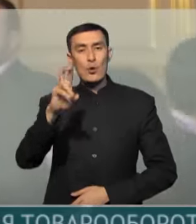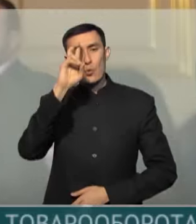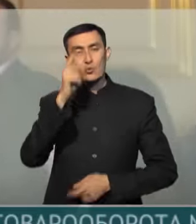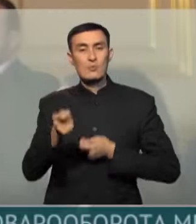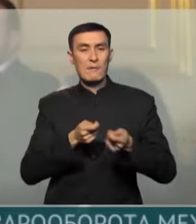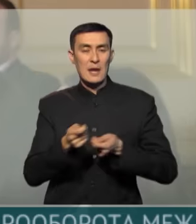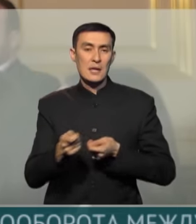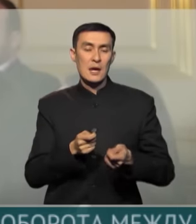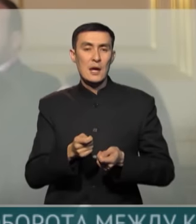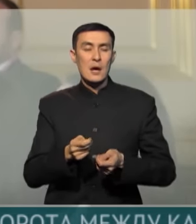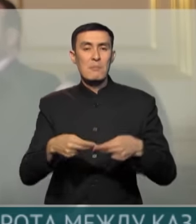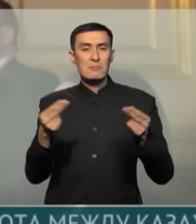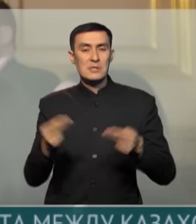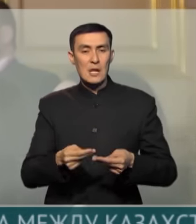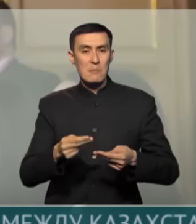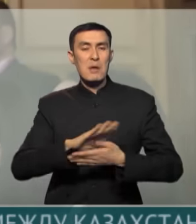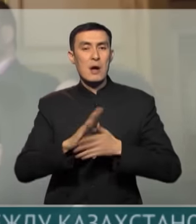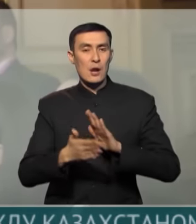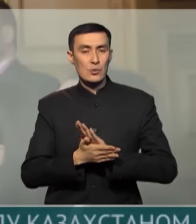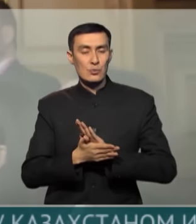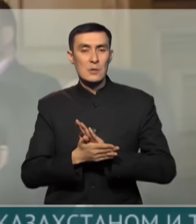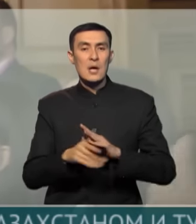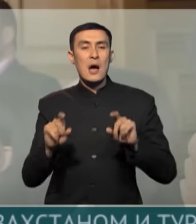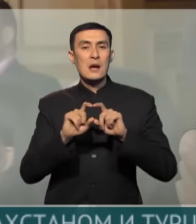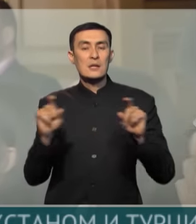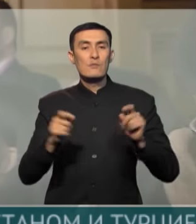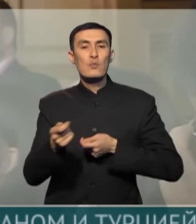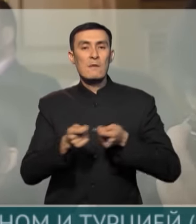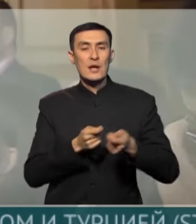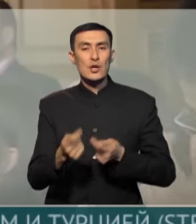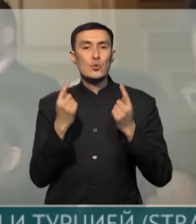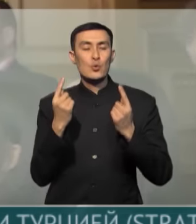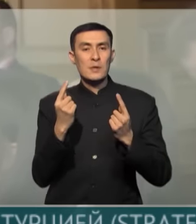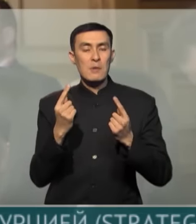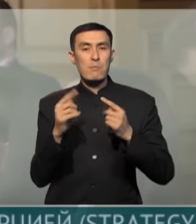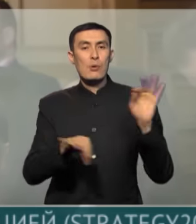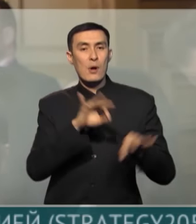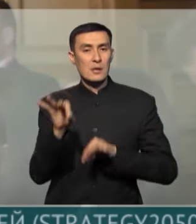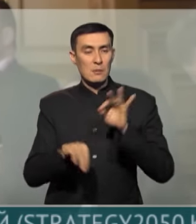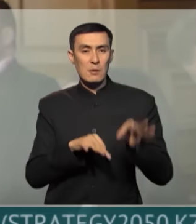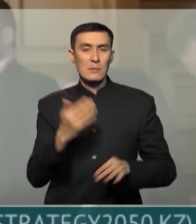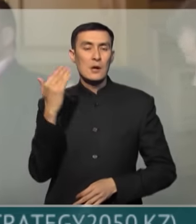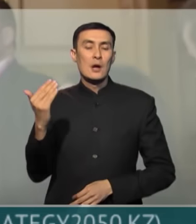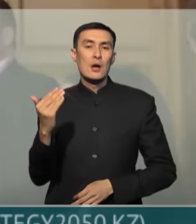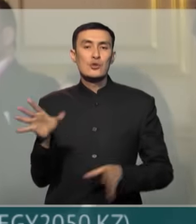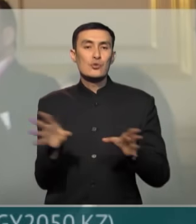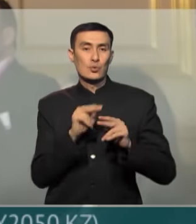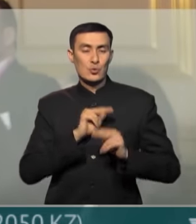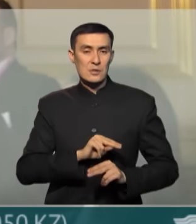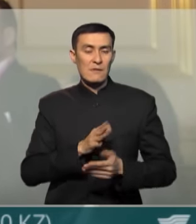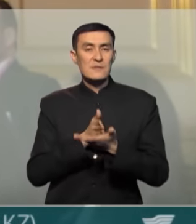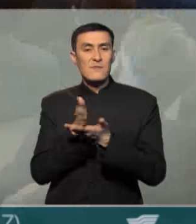президенте подписала меморандум с агентством по управлению крупными проектами о сотрудничестве в